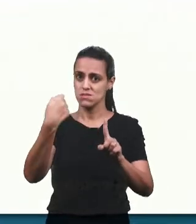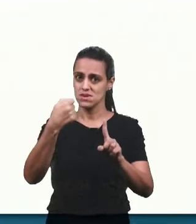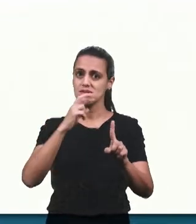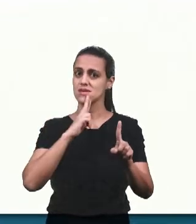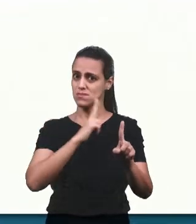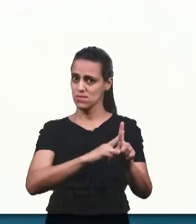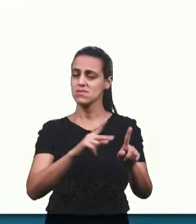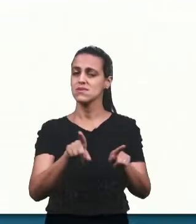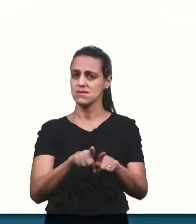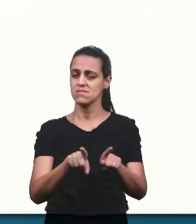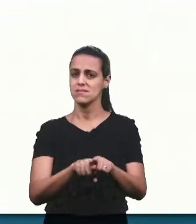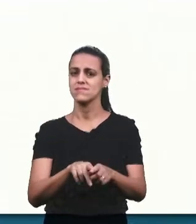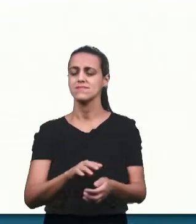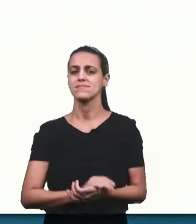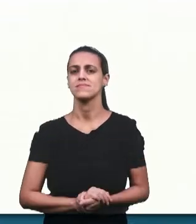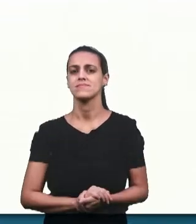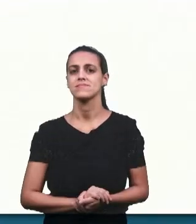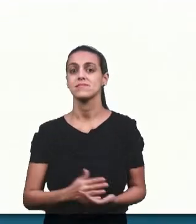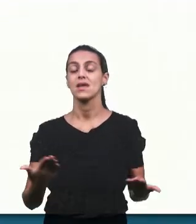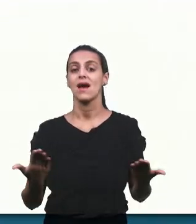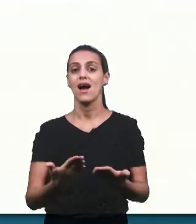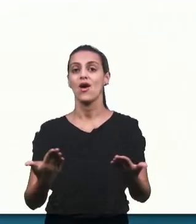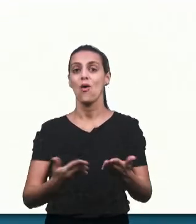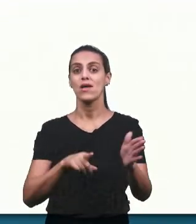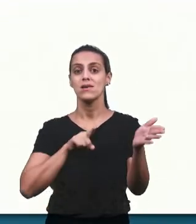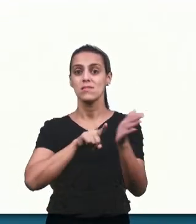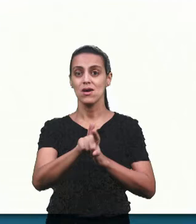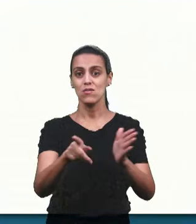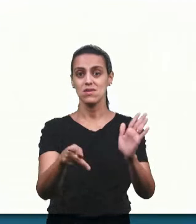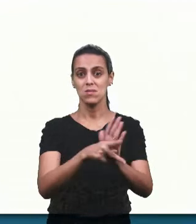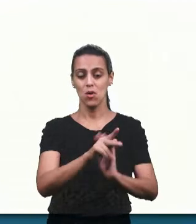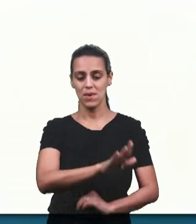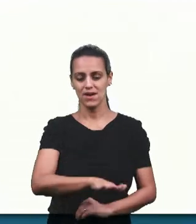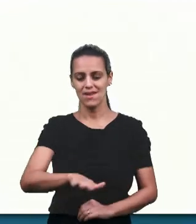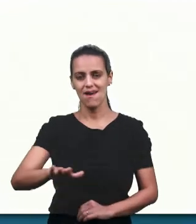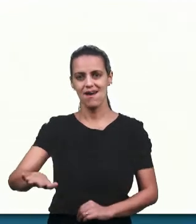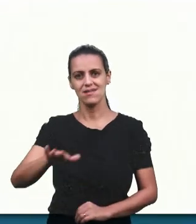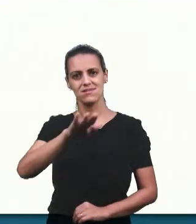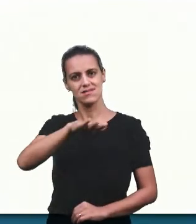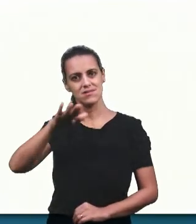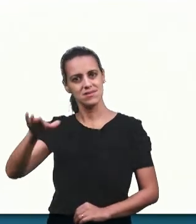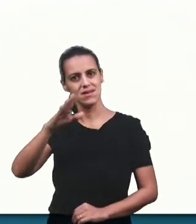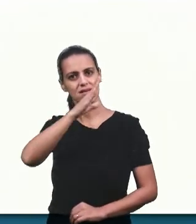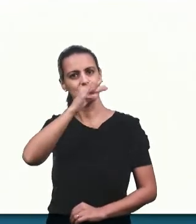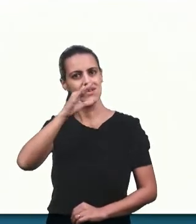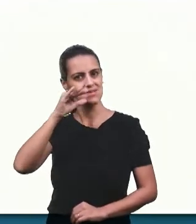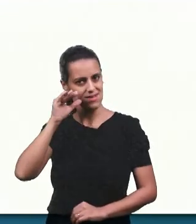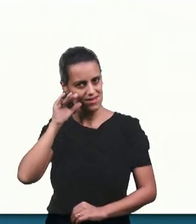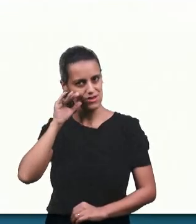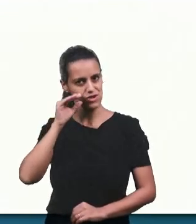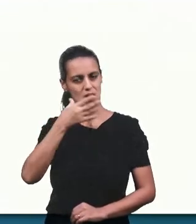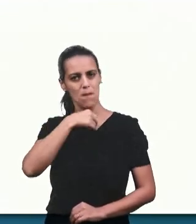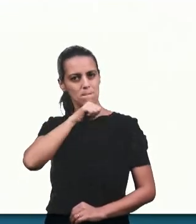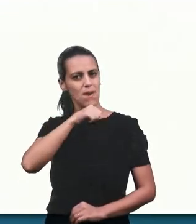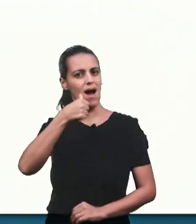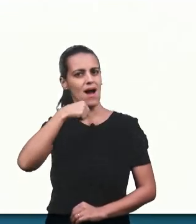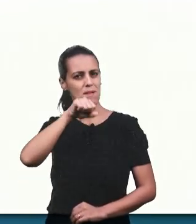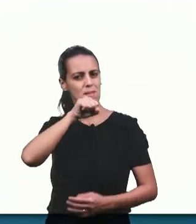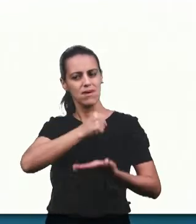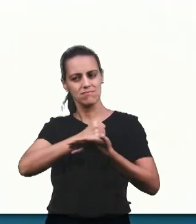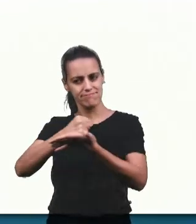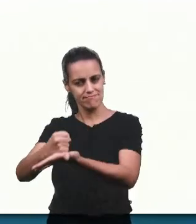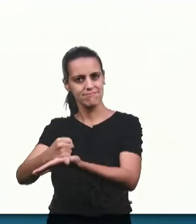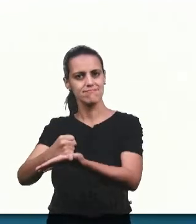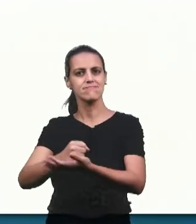répondre. Maintenant, la question pour les enfants intermédiaires et adolescents avec l'appui des parents. 8. Quel